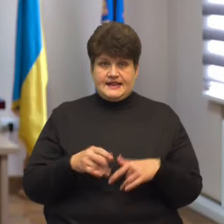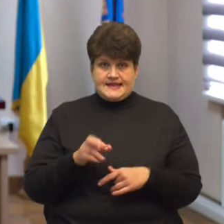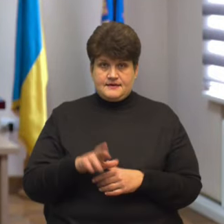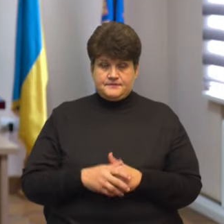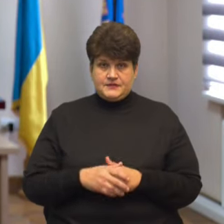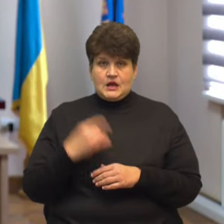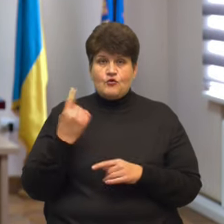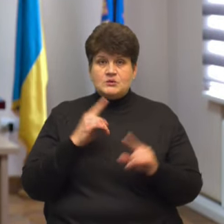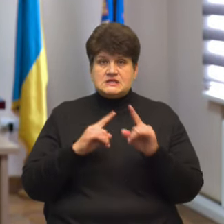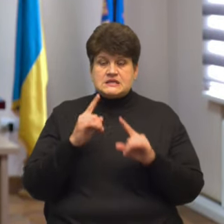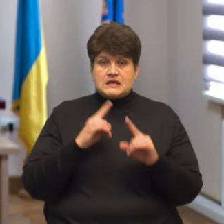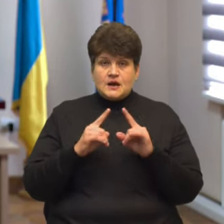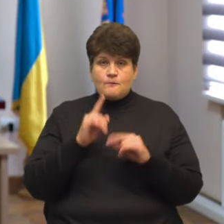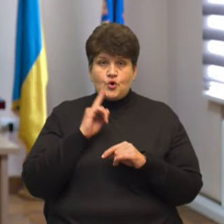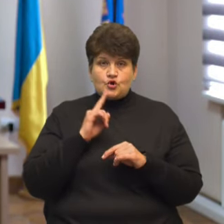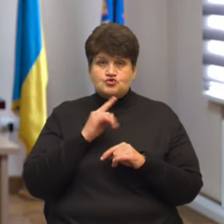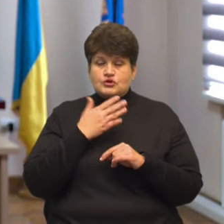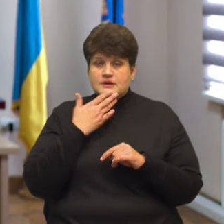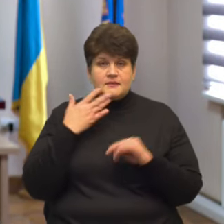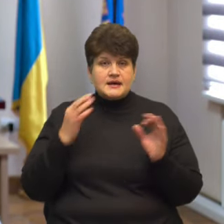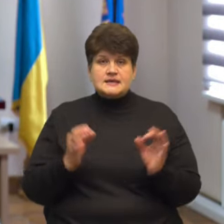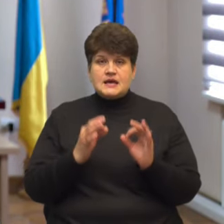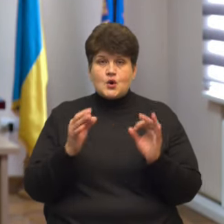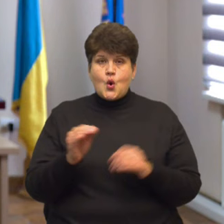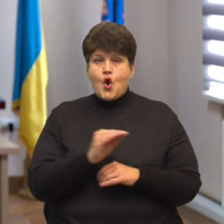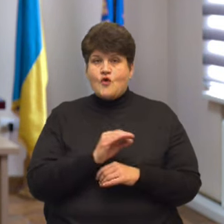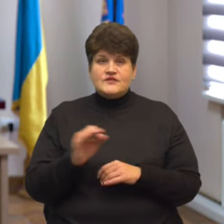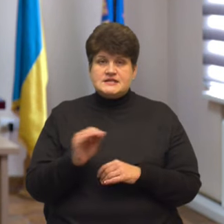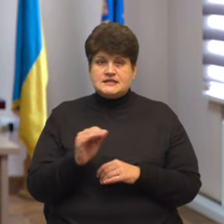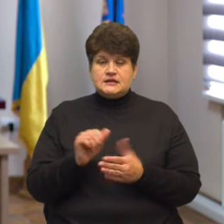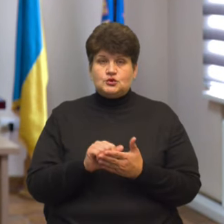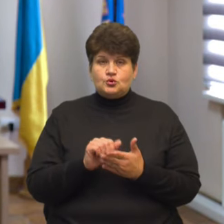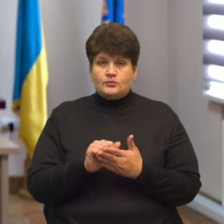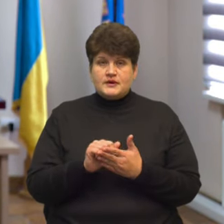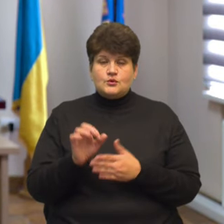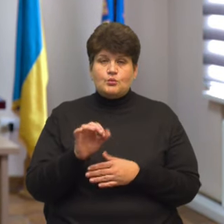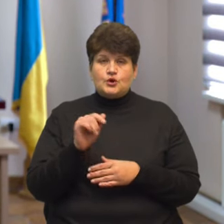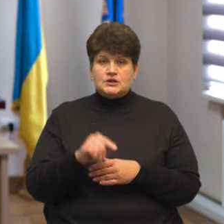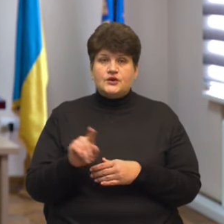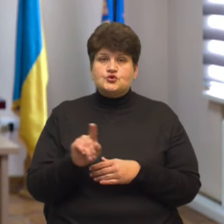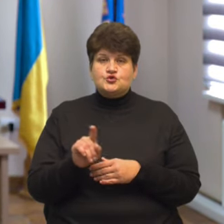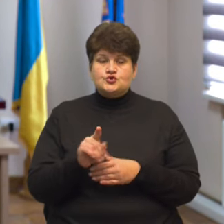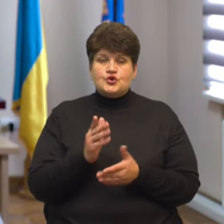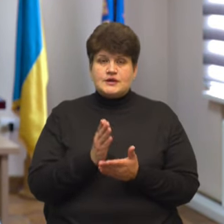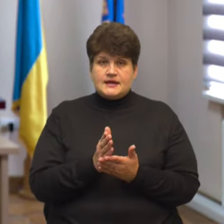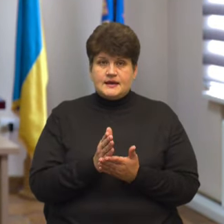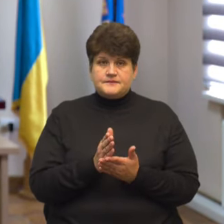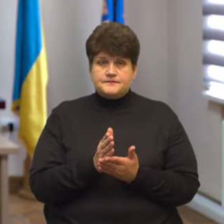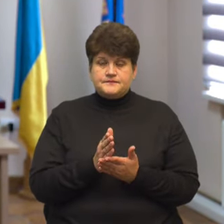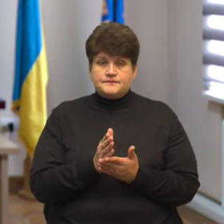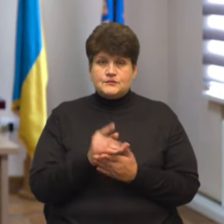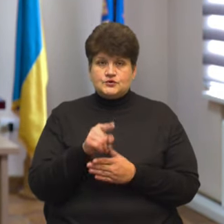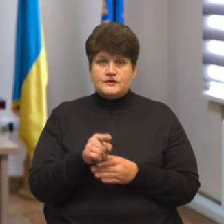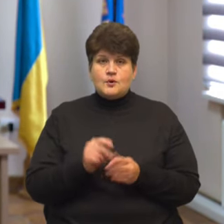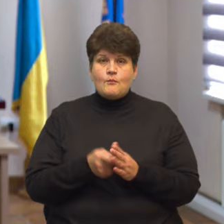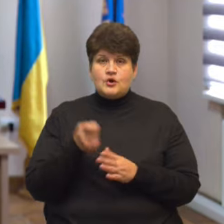в обласній раді Поки що немає ніяких офіційних документів про те що є що він подав в